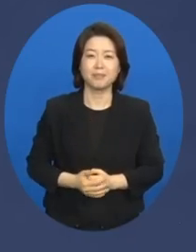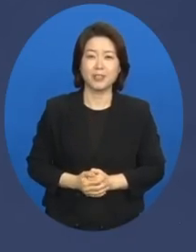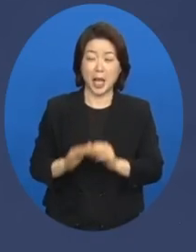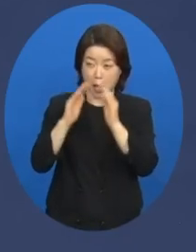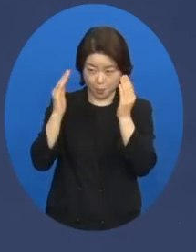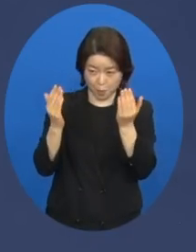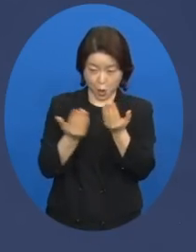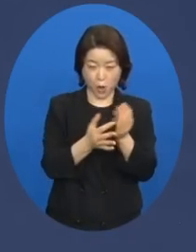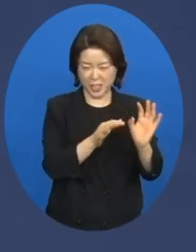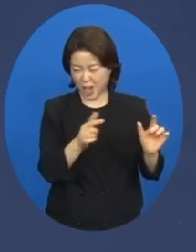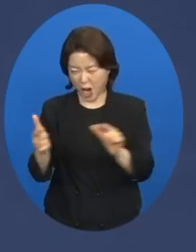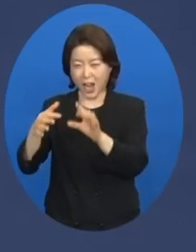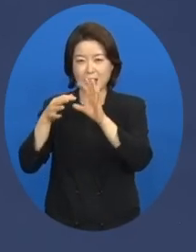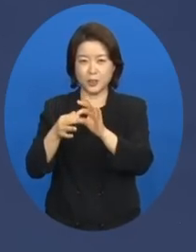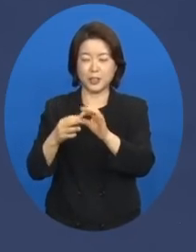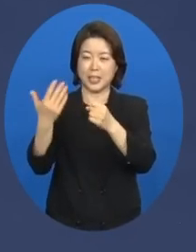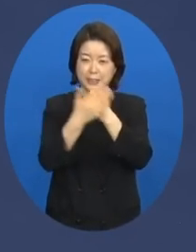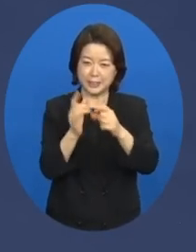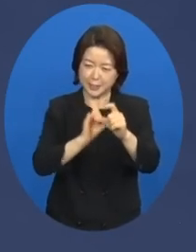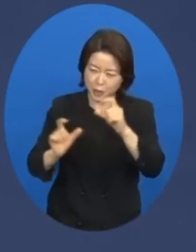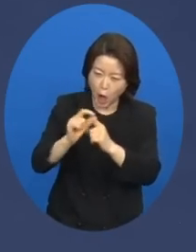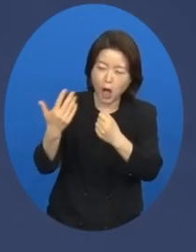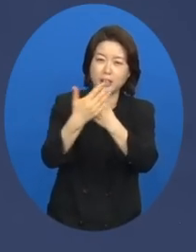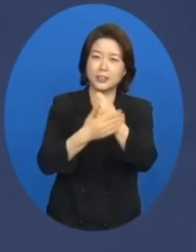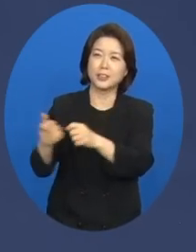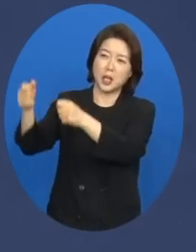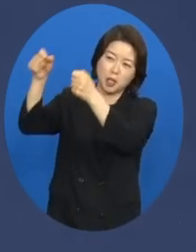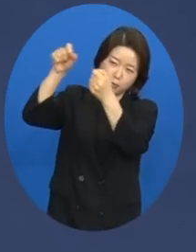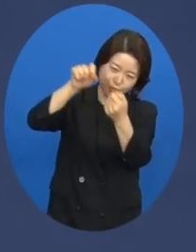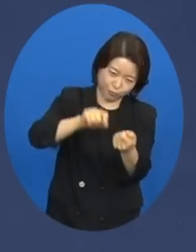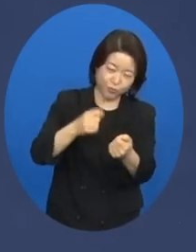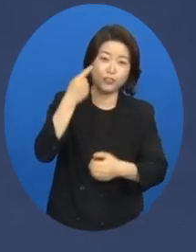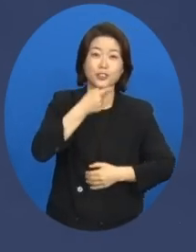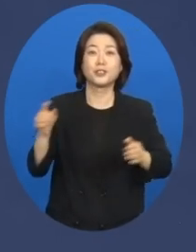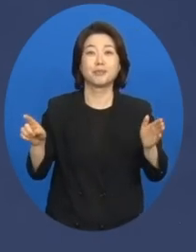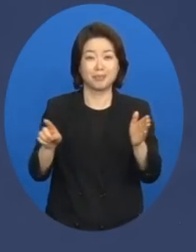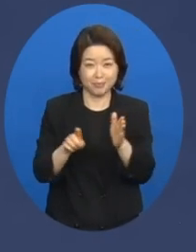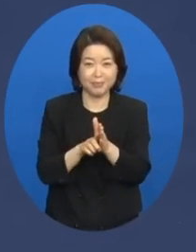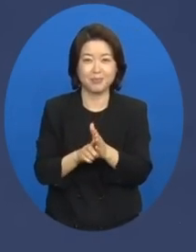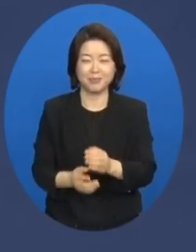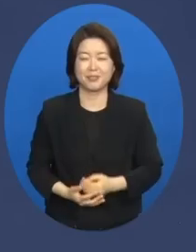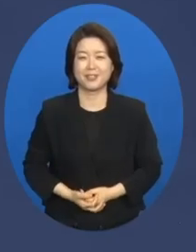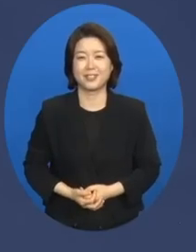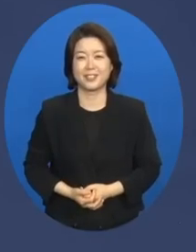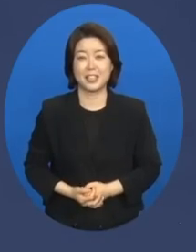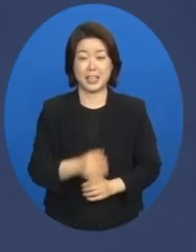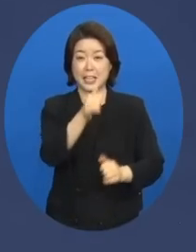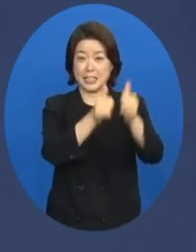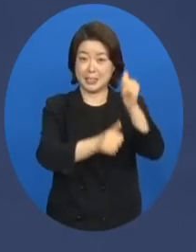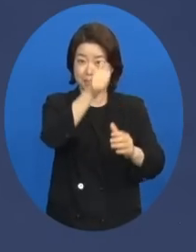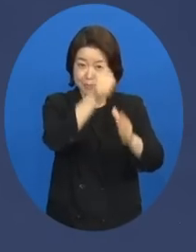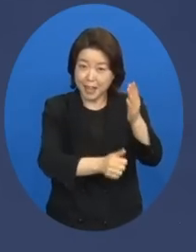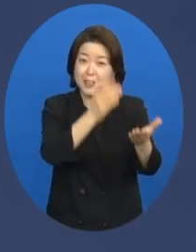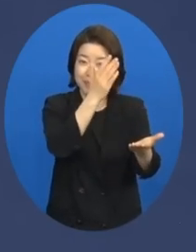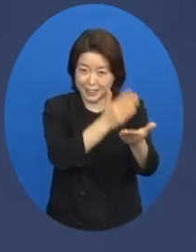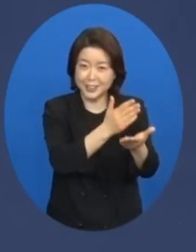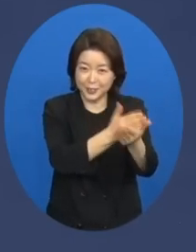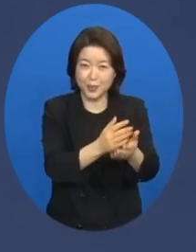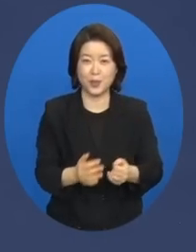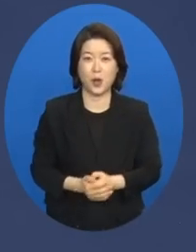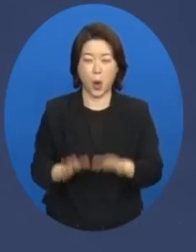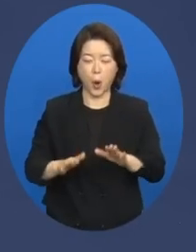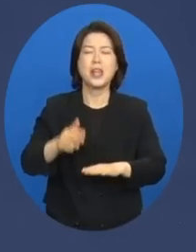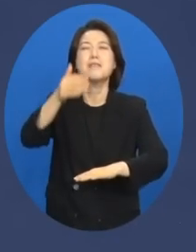걸 통해서 은혜 위에 은혜를 더 부어주실 줄 믿습니다. 그래서 시험 들지 마시고